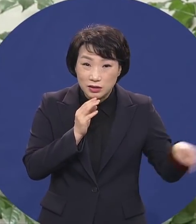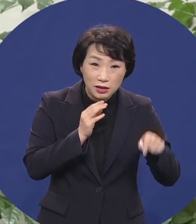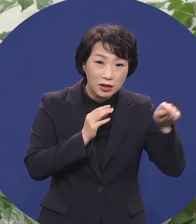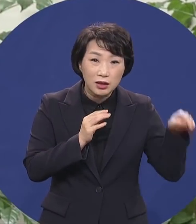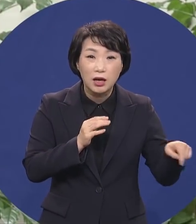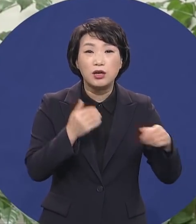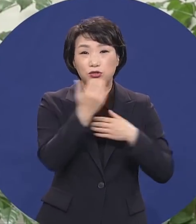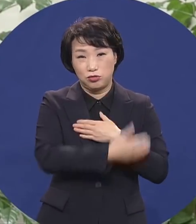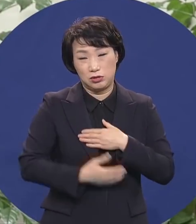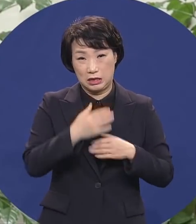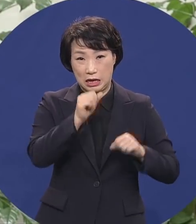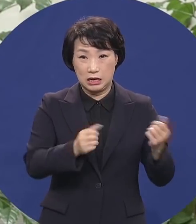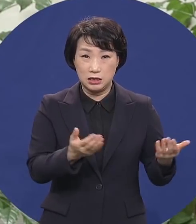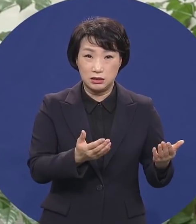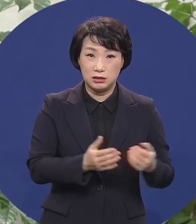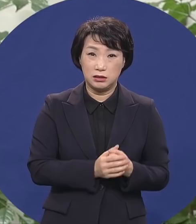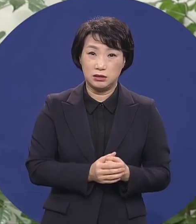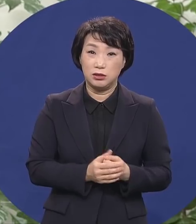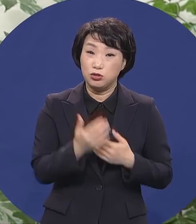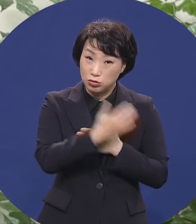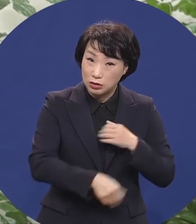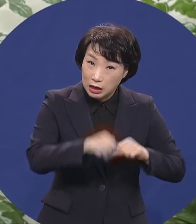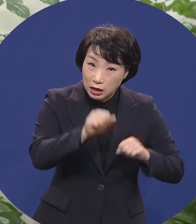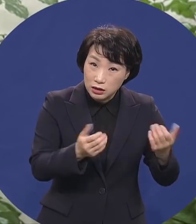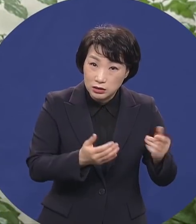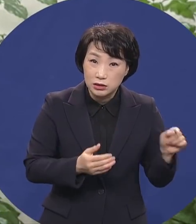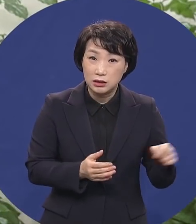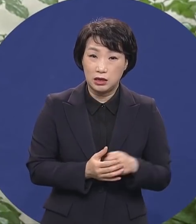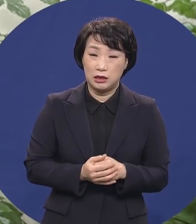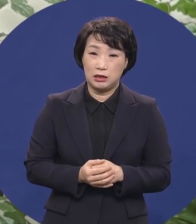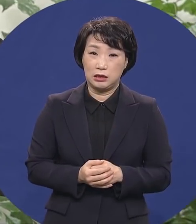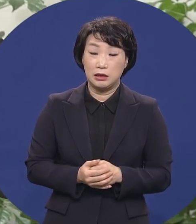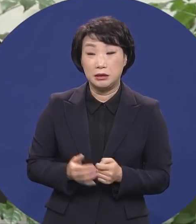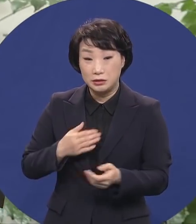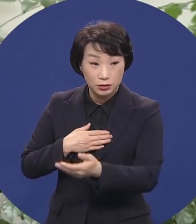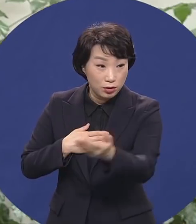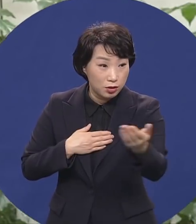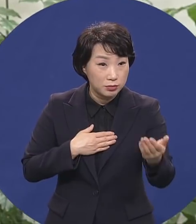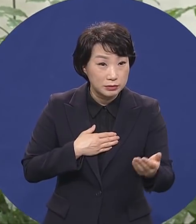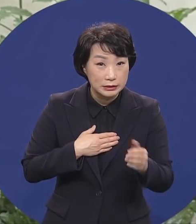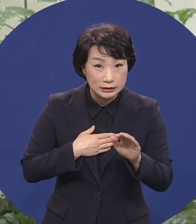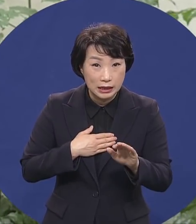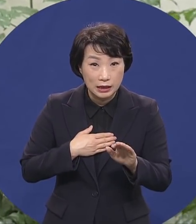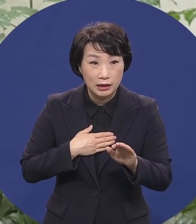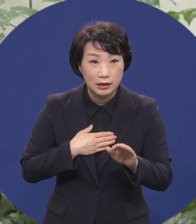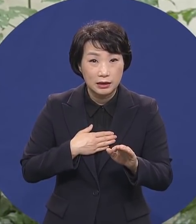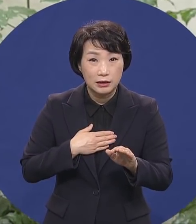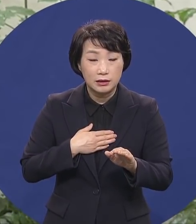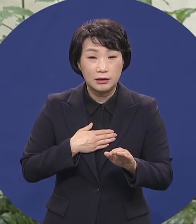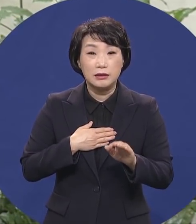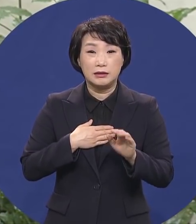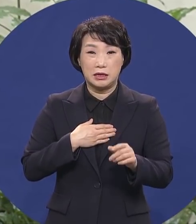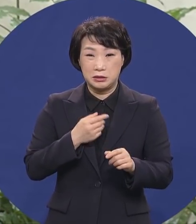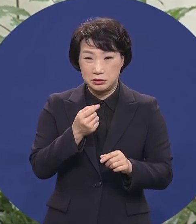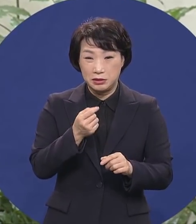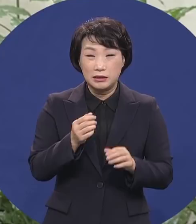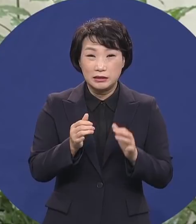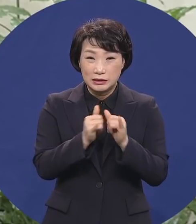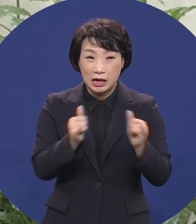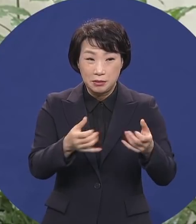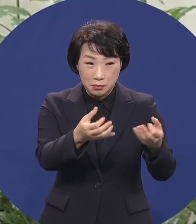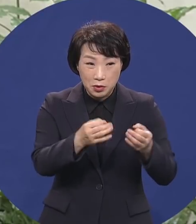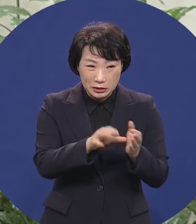하는 일이에요. 육신이 하는 일. 여러분, 조금만 사람들